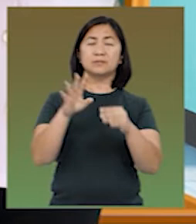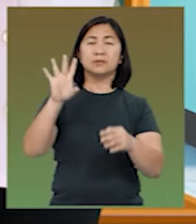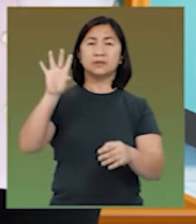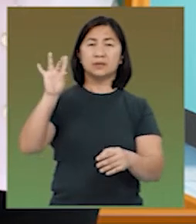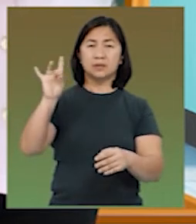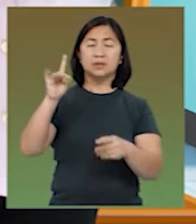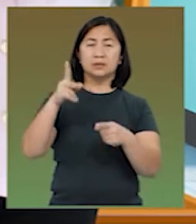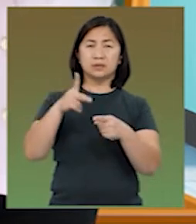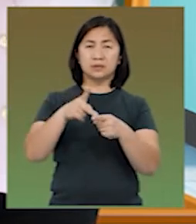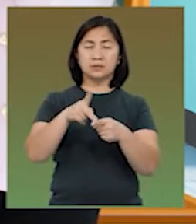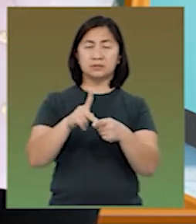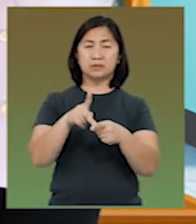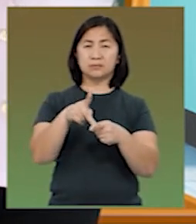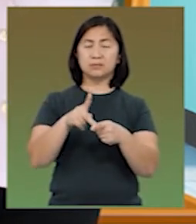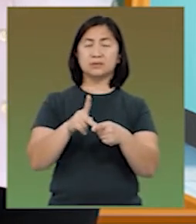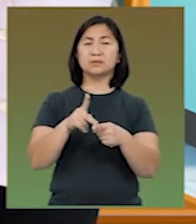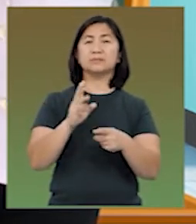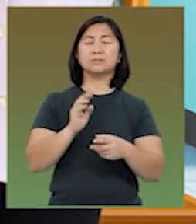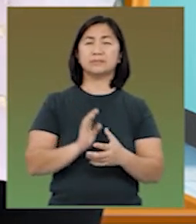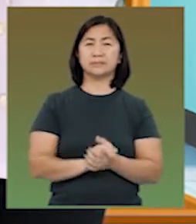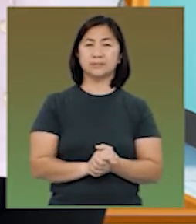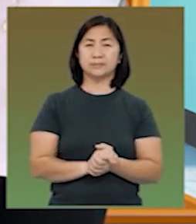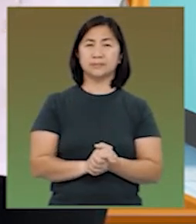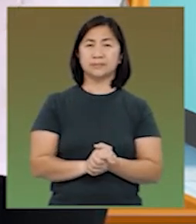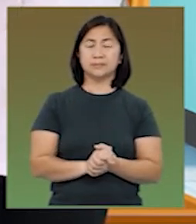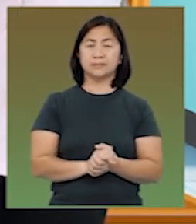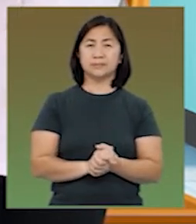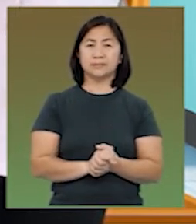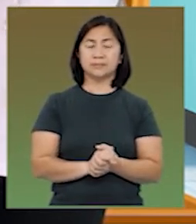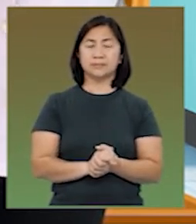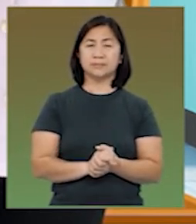to 8 kilograms.